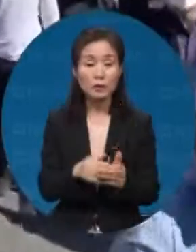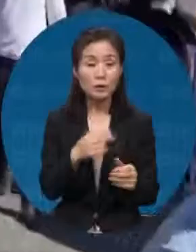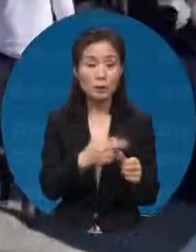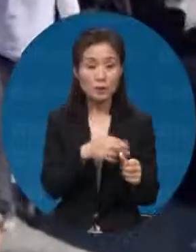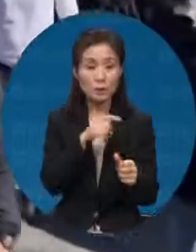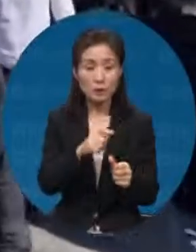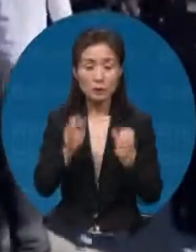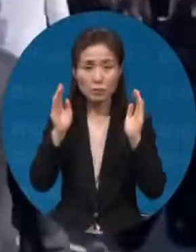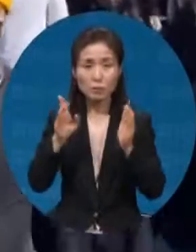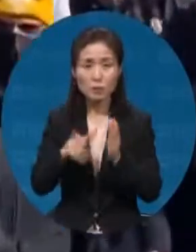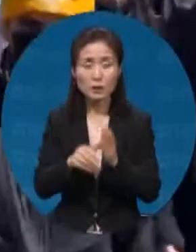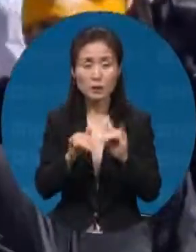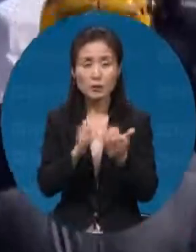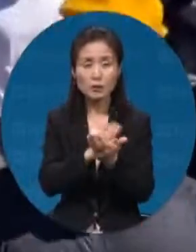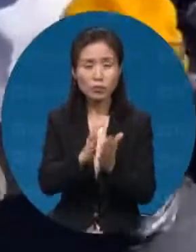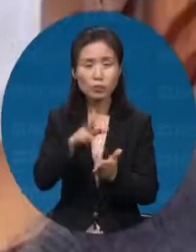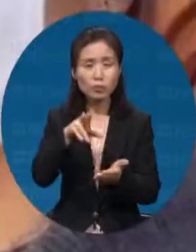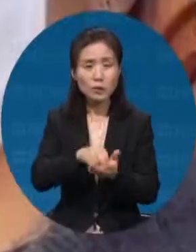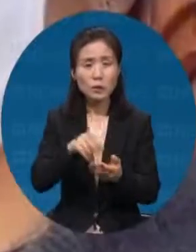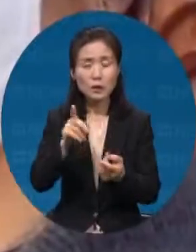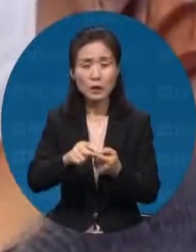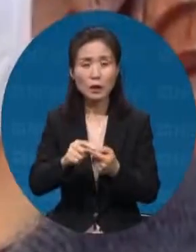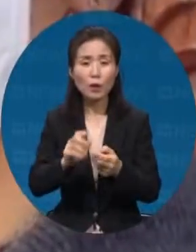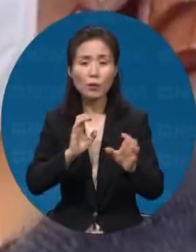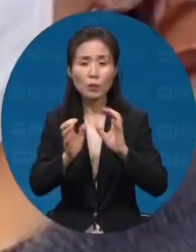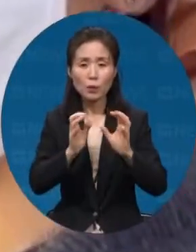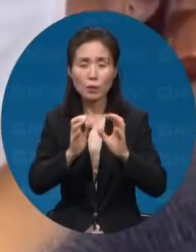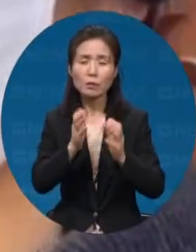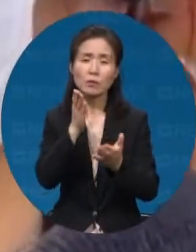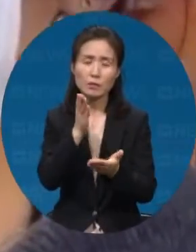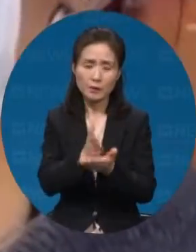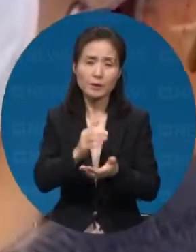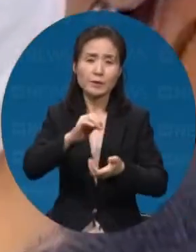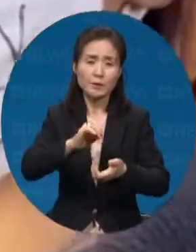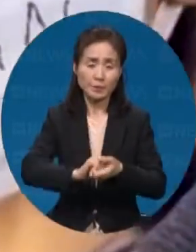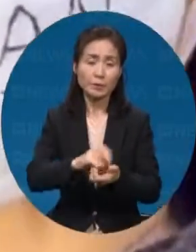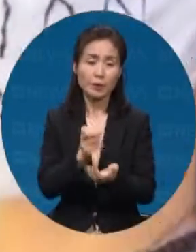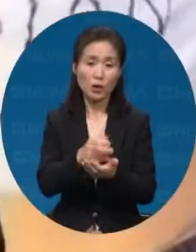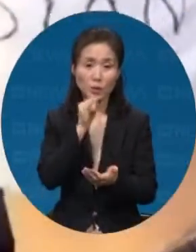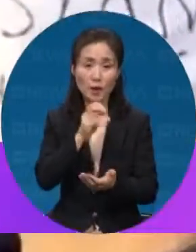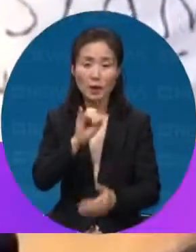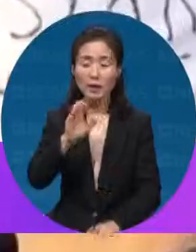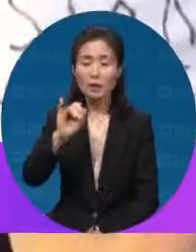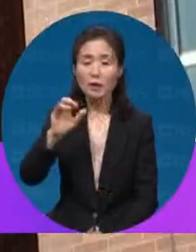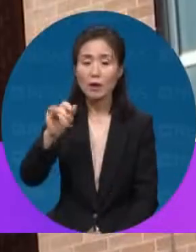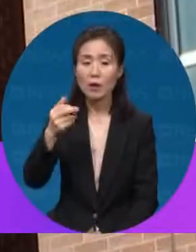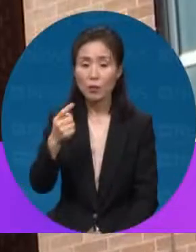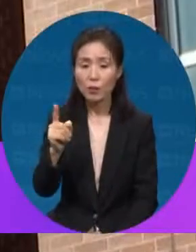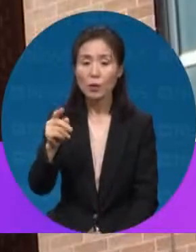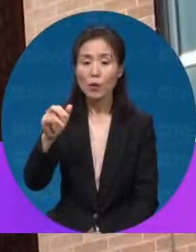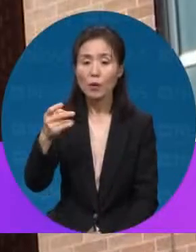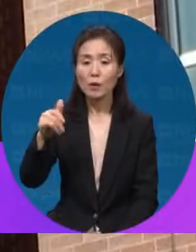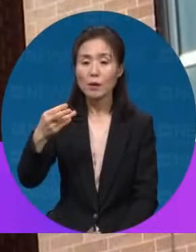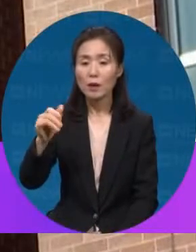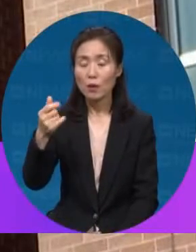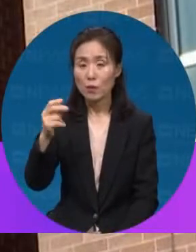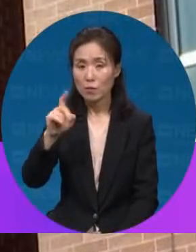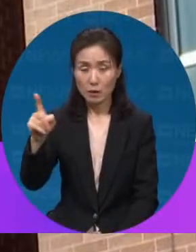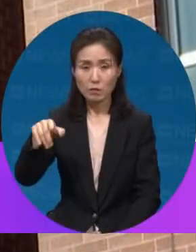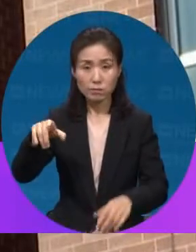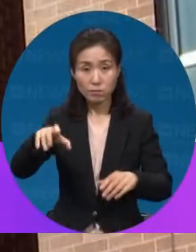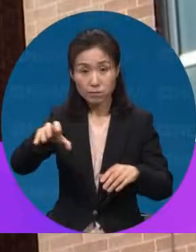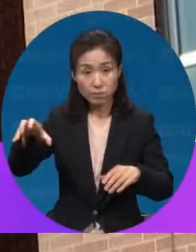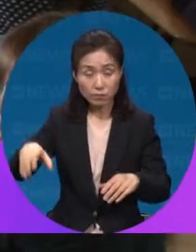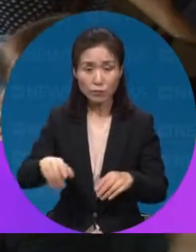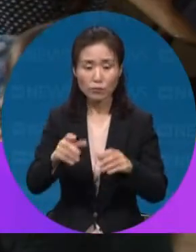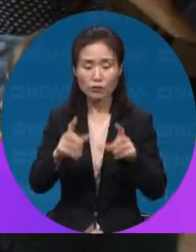수업에서 인종 문제에 대해 토론하는 것을 제한하는 법안들입니다. 아이다호와 오클라호마주에서는 주지사들이 법안에